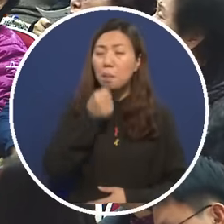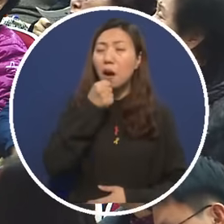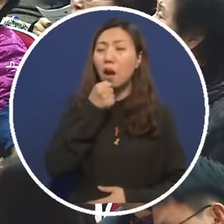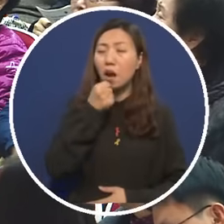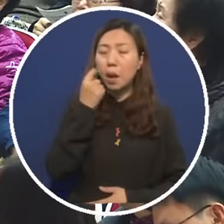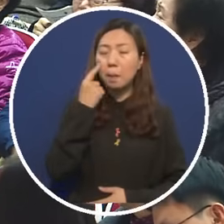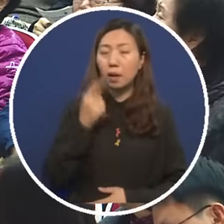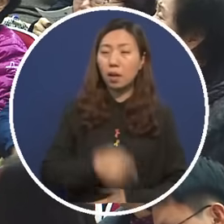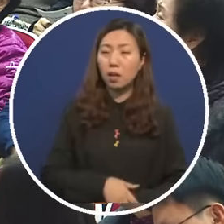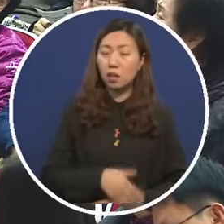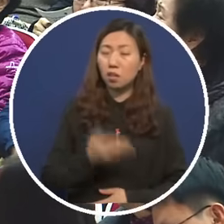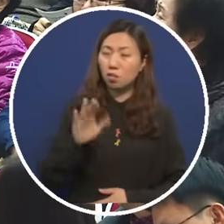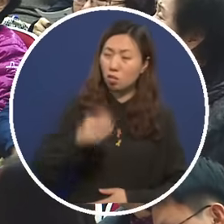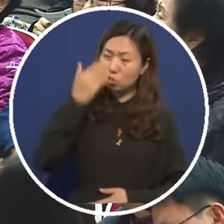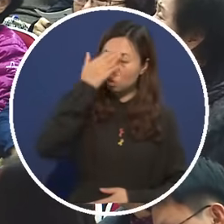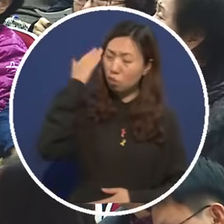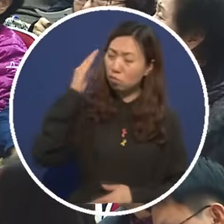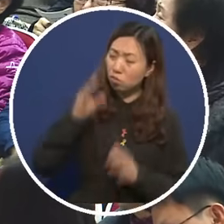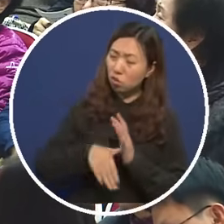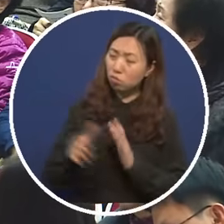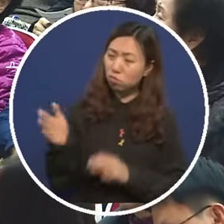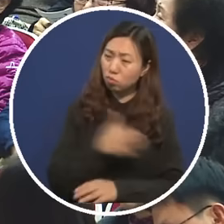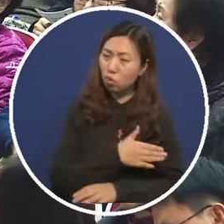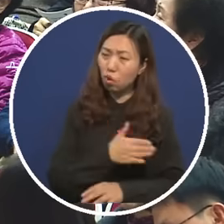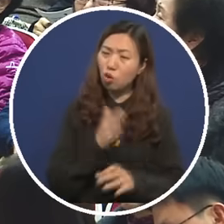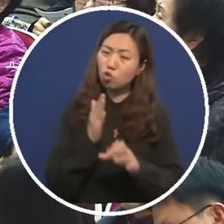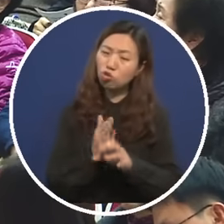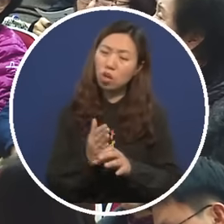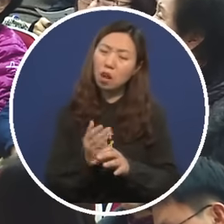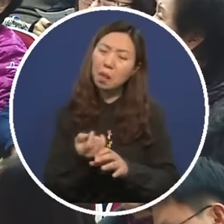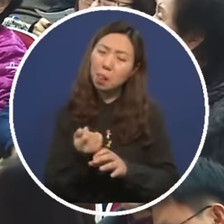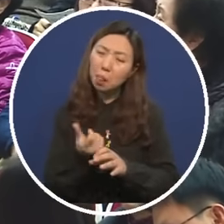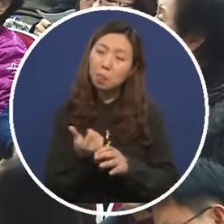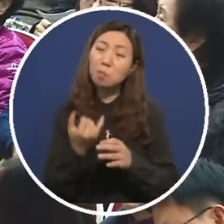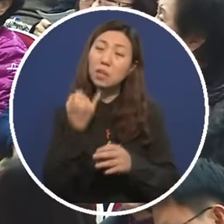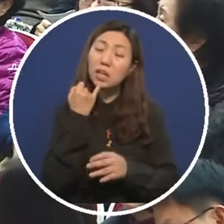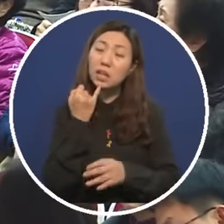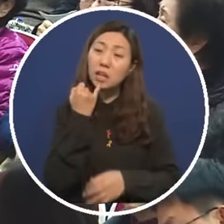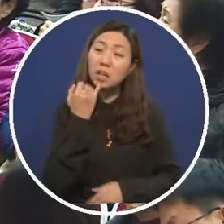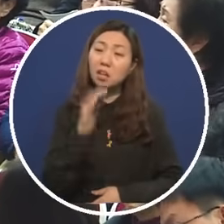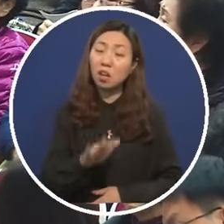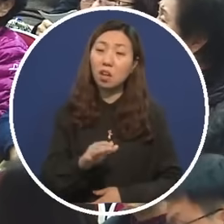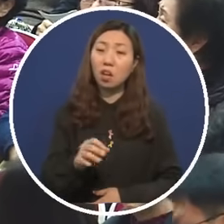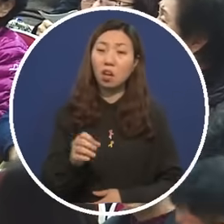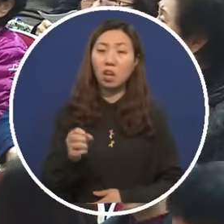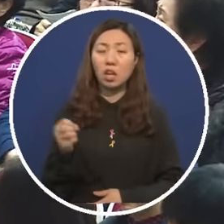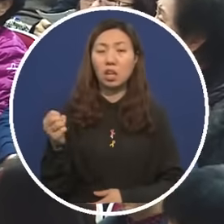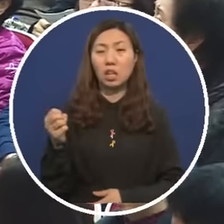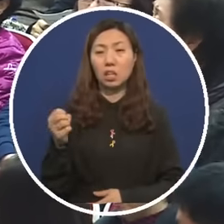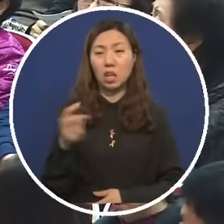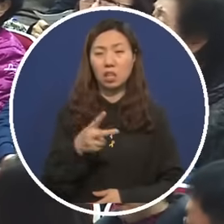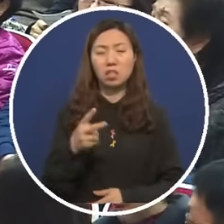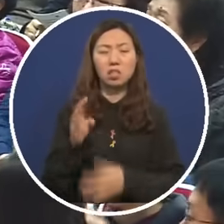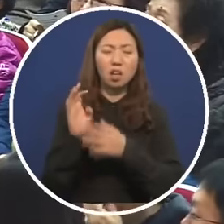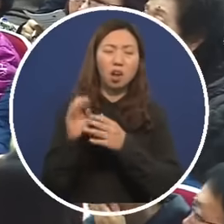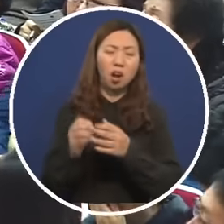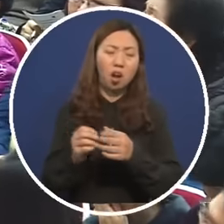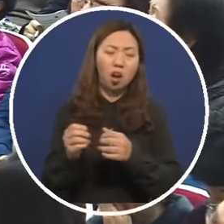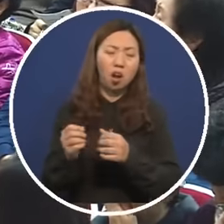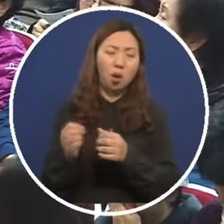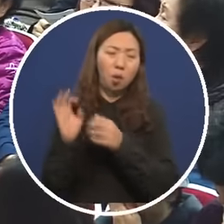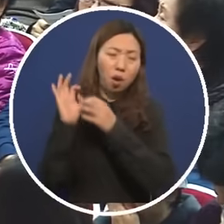날부터 지금까지 이제 중간에는 좀 괜찮은 것 같았었는데 네. 또 이런 부분이 이렇게 이어지고